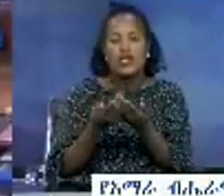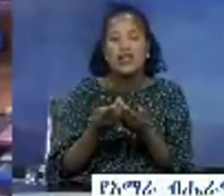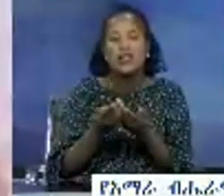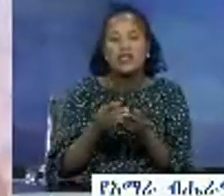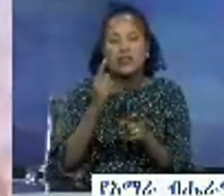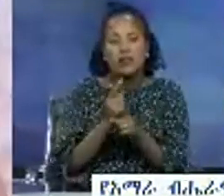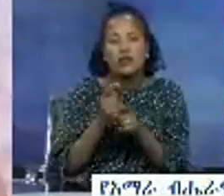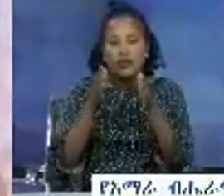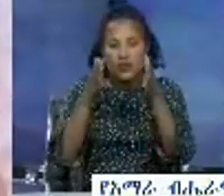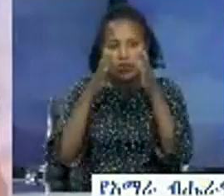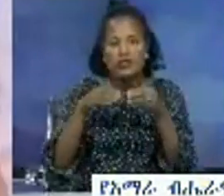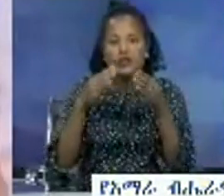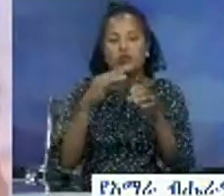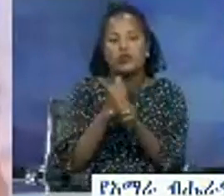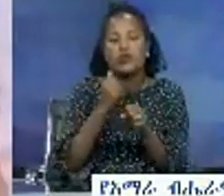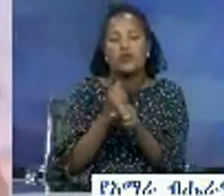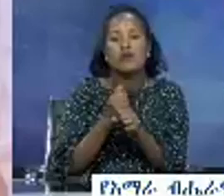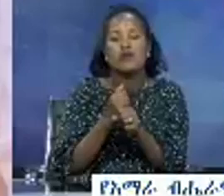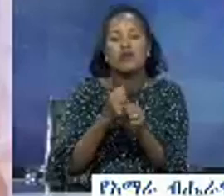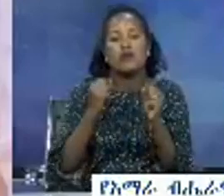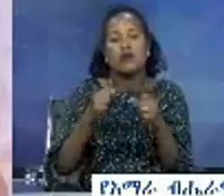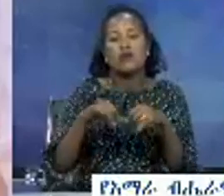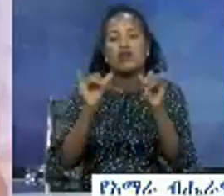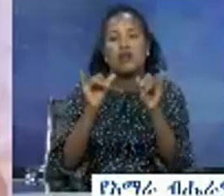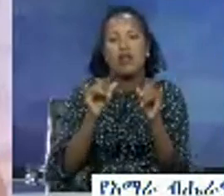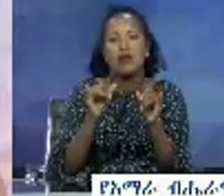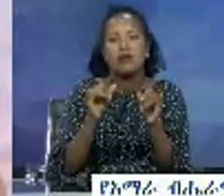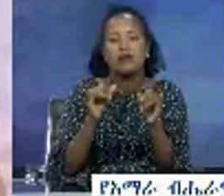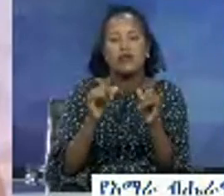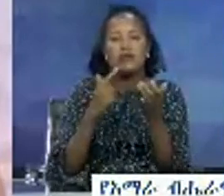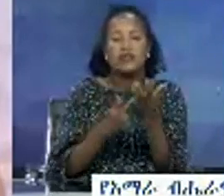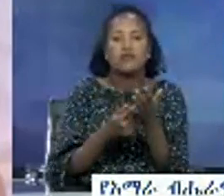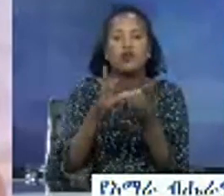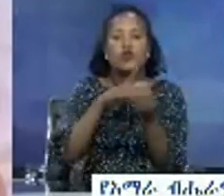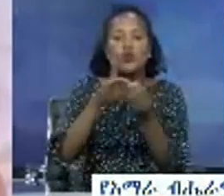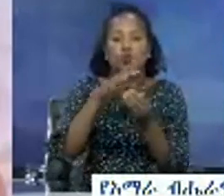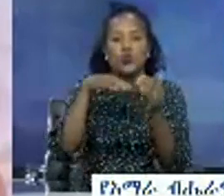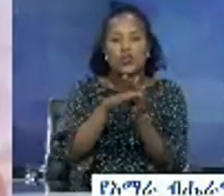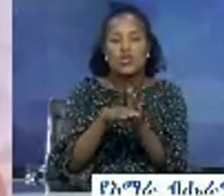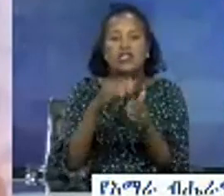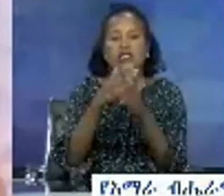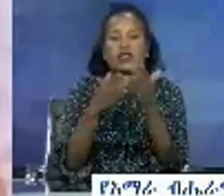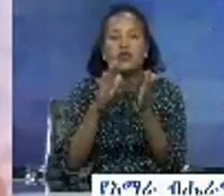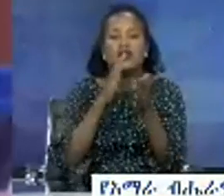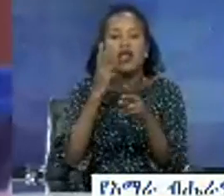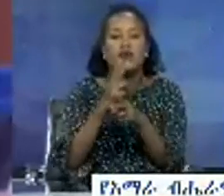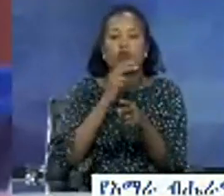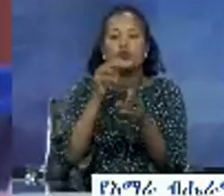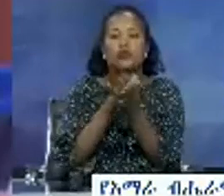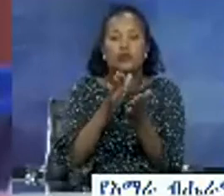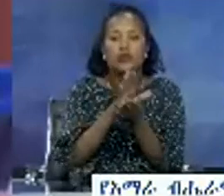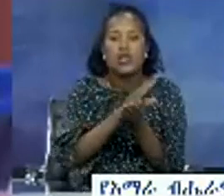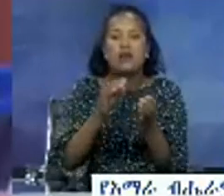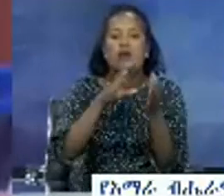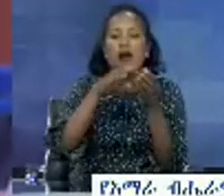አግኝተው እንዲከናወኑ የማድረጉ ስራ ተጠናክሮ ይቀጥላል። በዚህም በክልሉ ውስጥ ደረጃቸውን ያልጠበቁ ትምህርት ቤቶችና